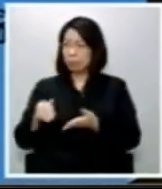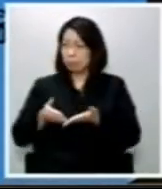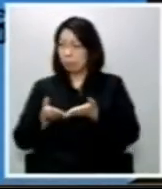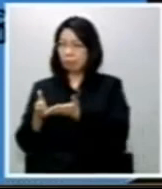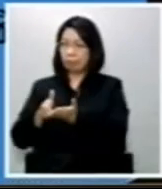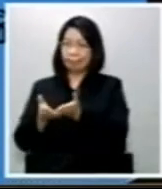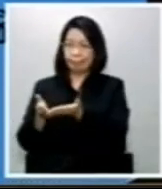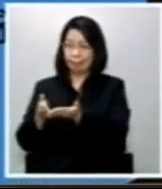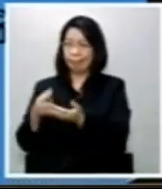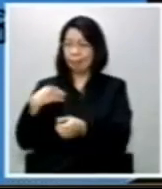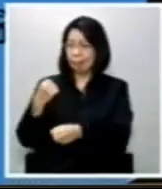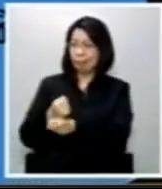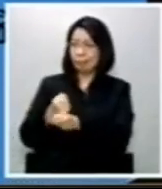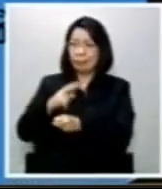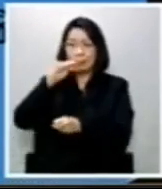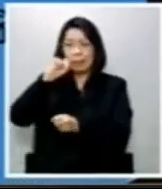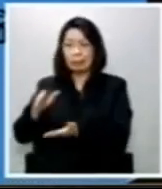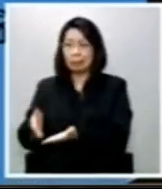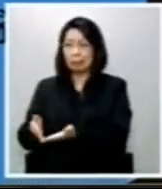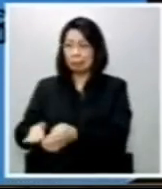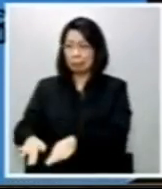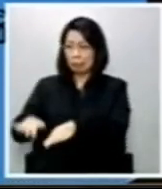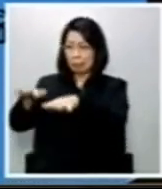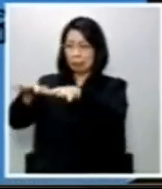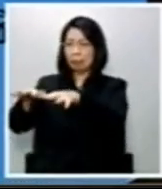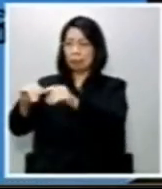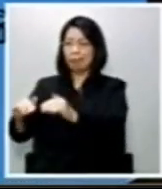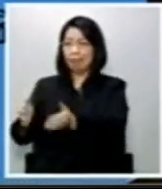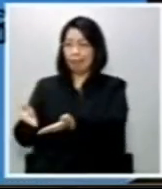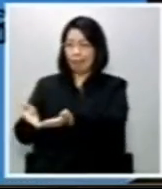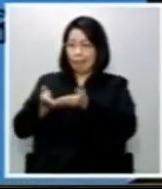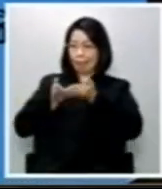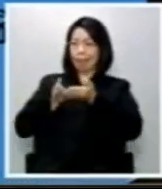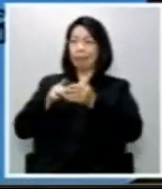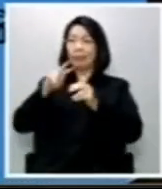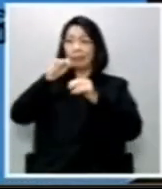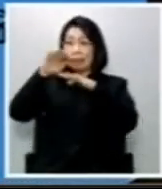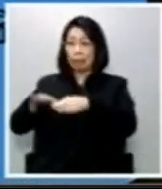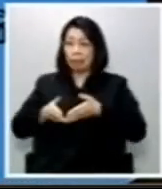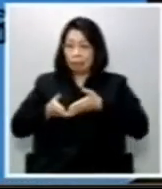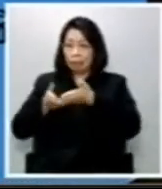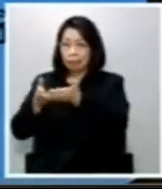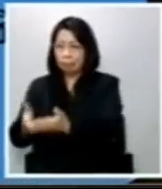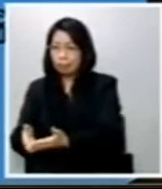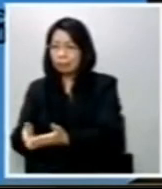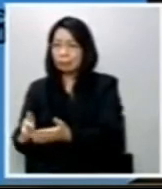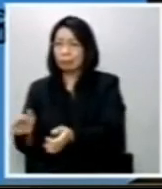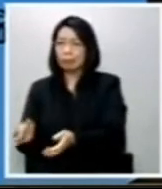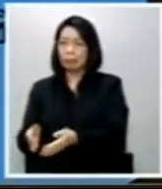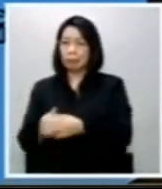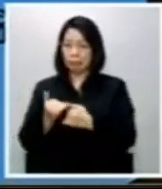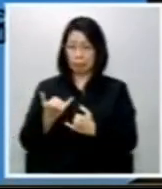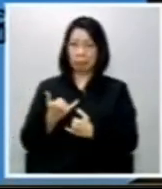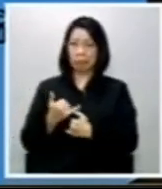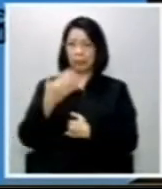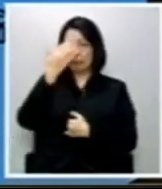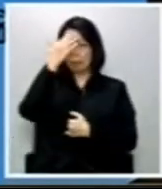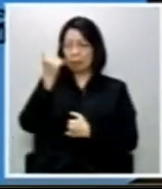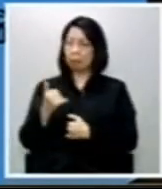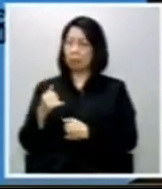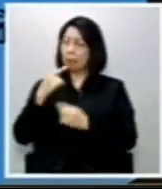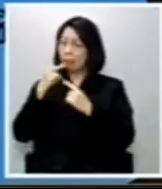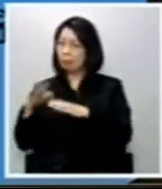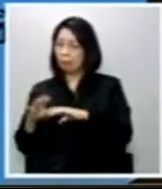เรือเพราะน้ำขึ้นน้ำลงฉันเรือกับชาวเลผูกติดกันย้ายชาวเลขึ้นไปข้างบนย้ายชาวเขาลงมาข้างล่